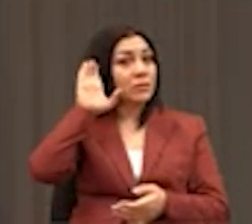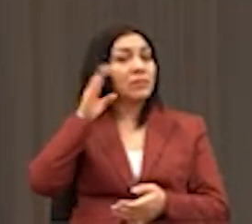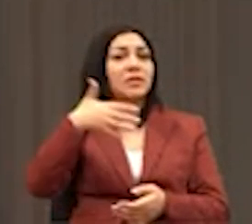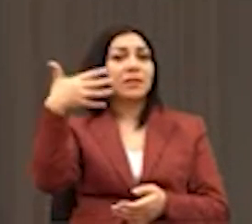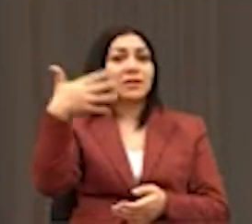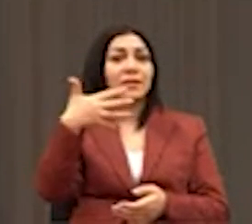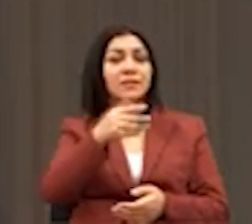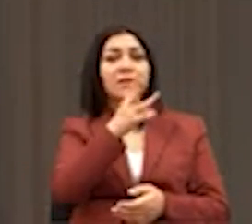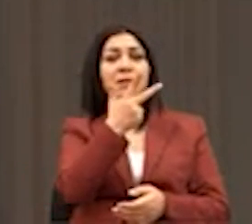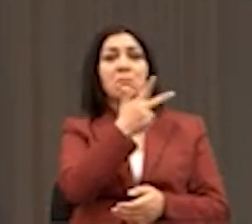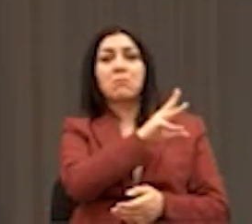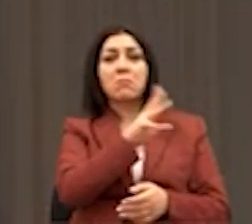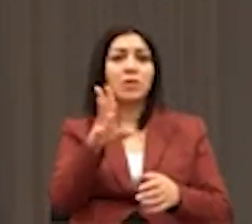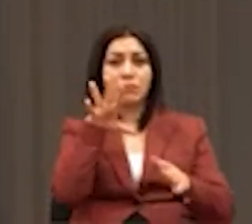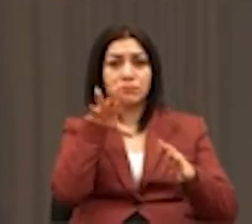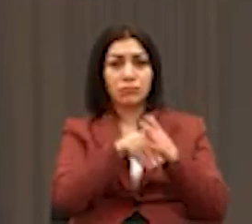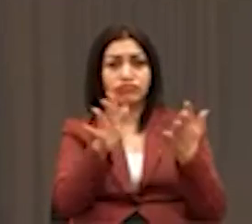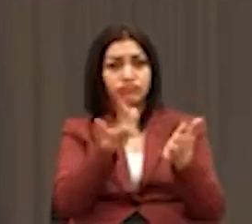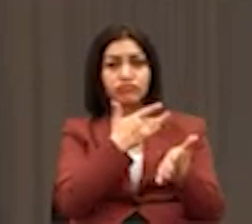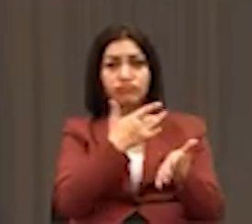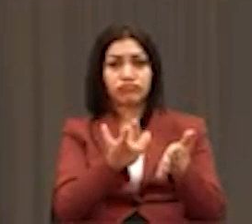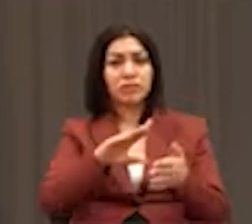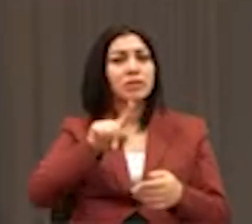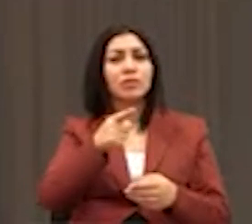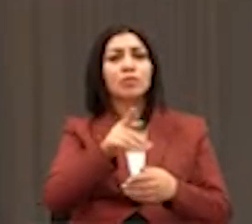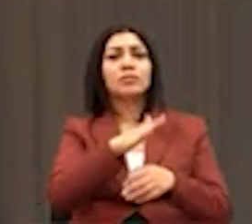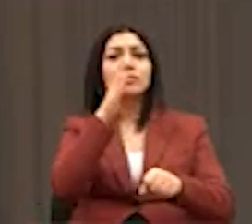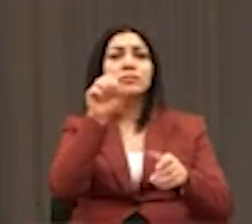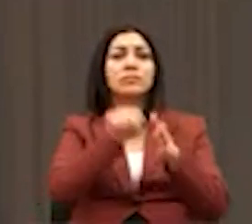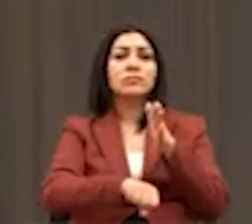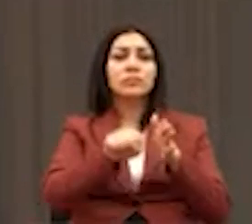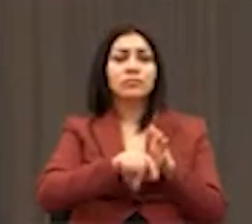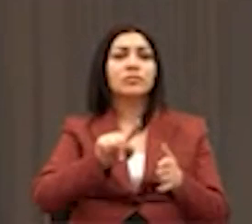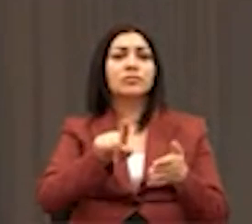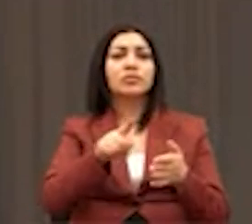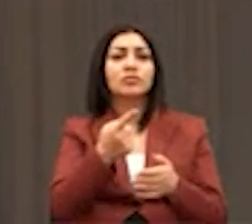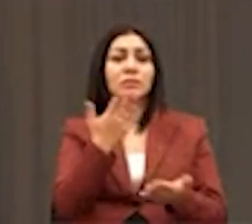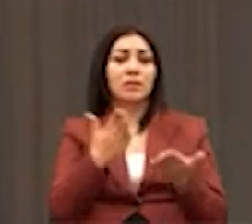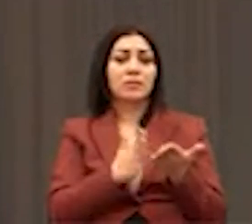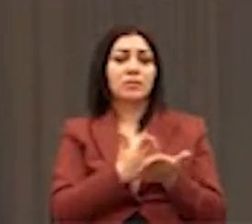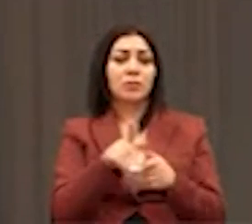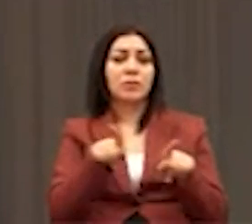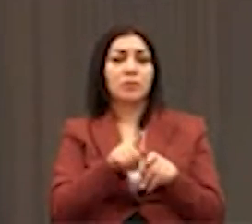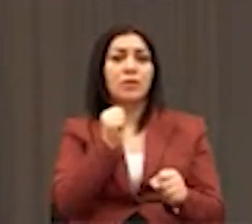3 միլիոնի մեջ չէին մտած, խիտ արագ կոտորեցիք, եթե ես քաղաքականությունը պտի անեիք։